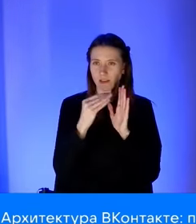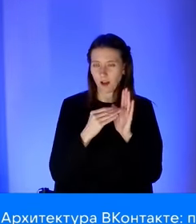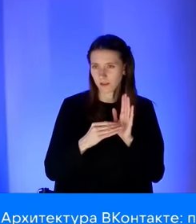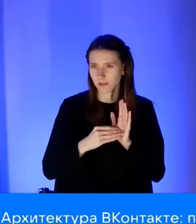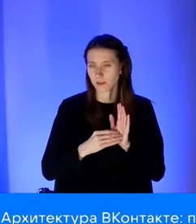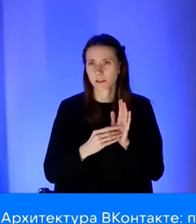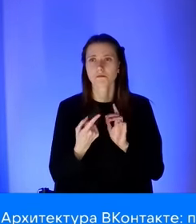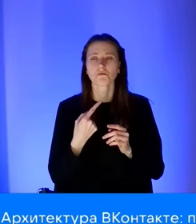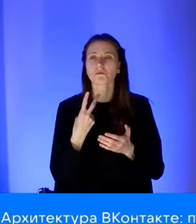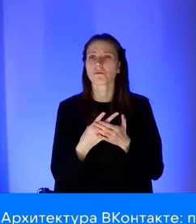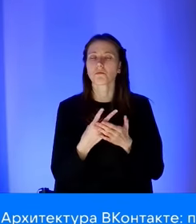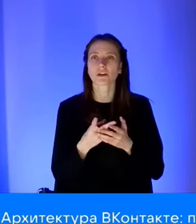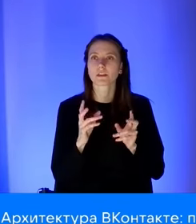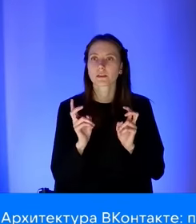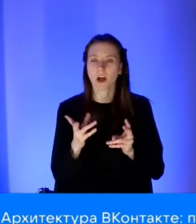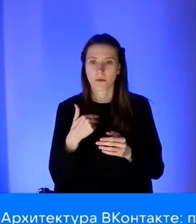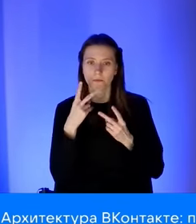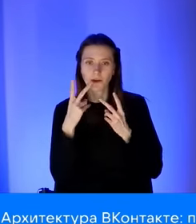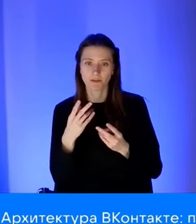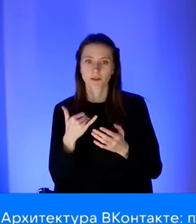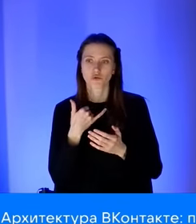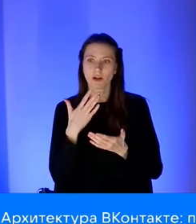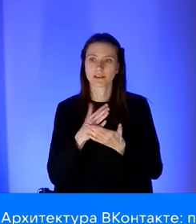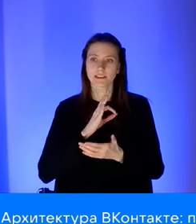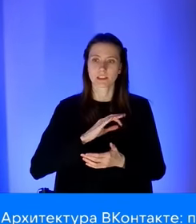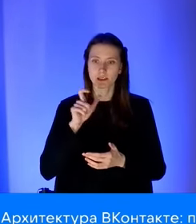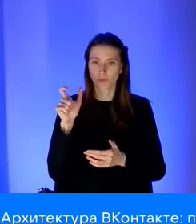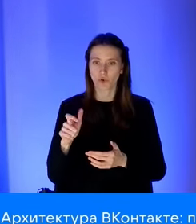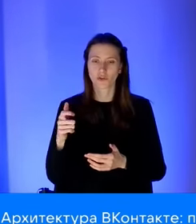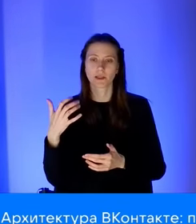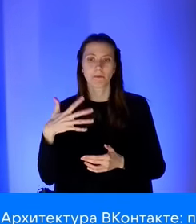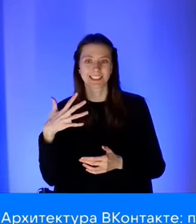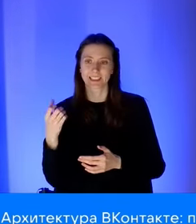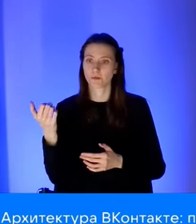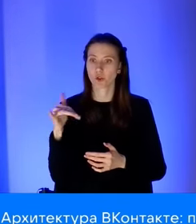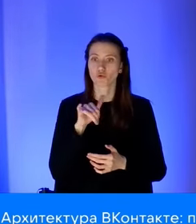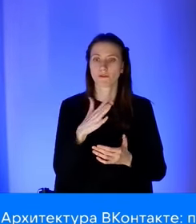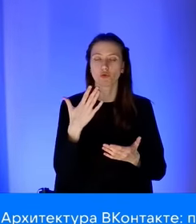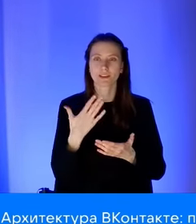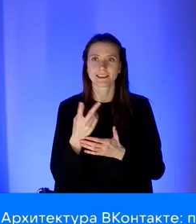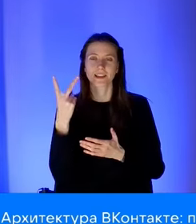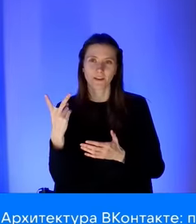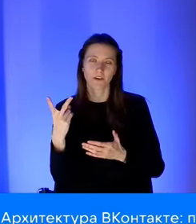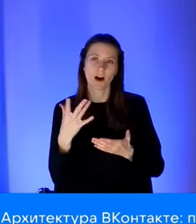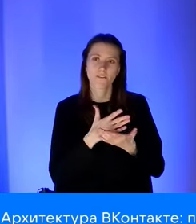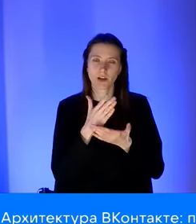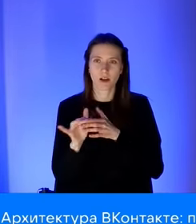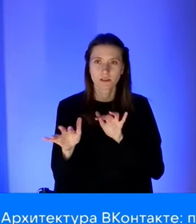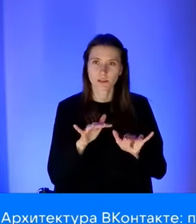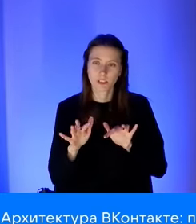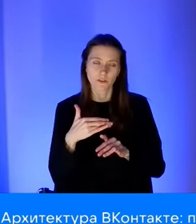видим что у нас есть Р 5015 И для него есть две операции соответственно нам не нужно их все